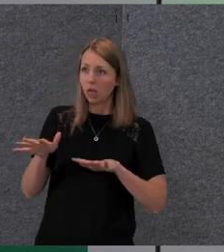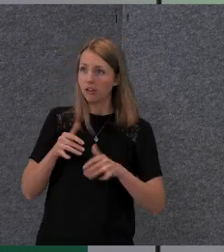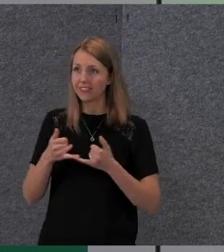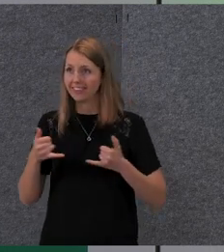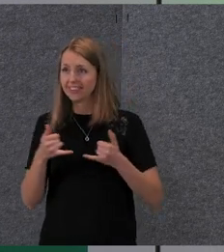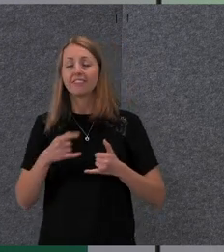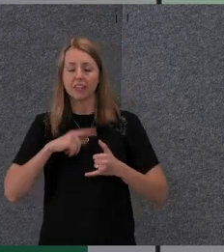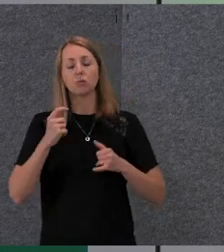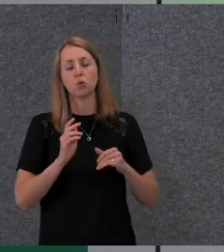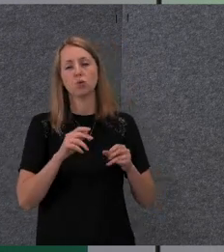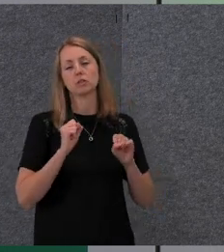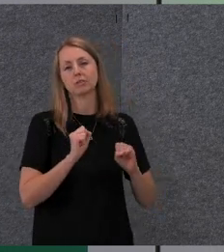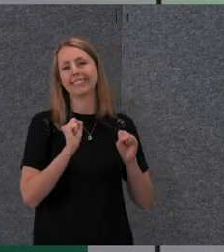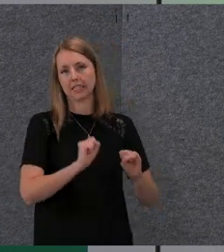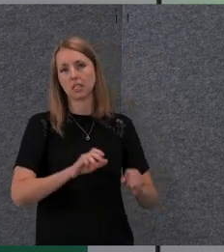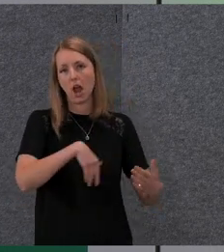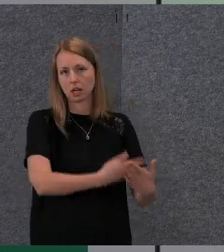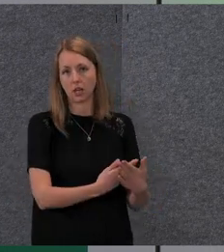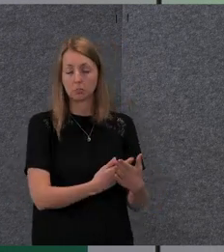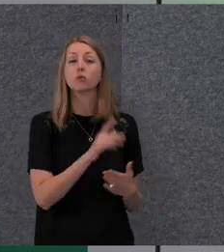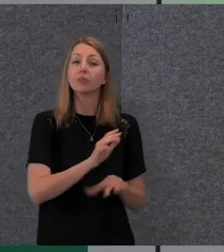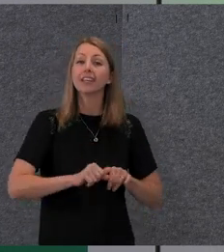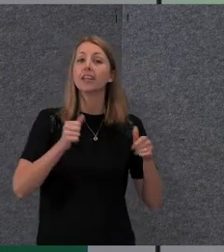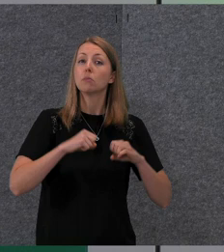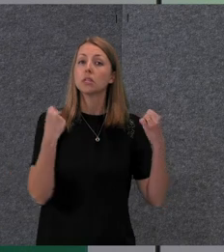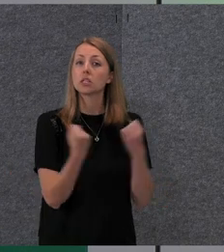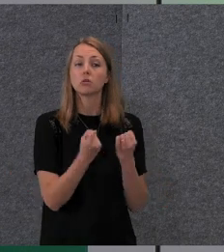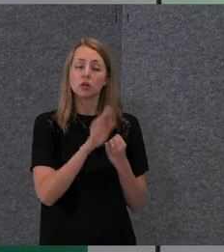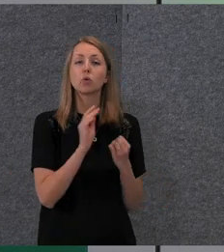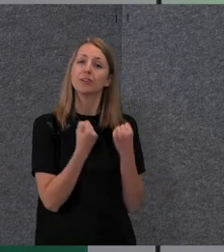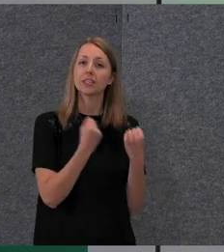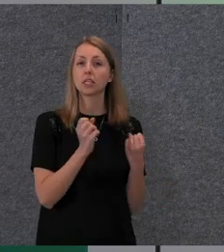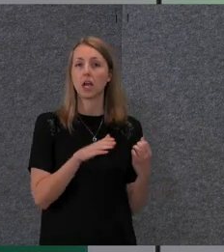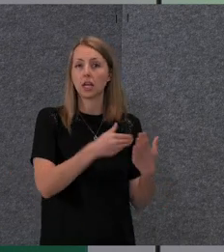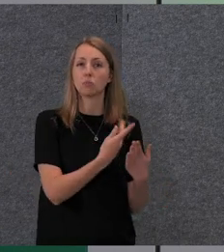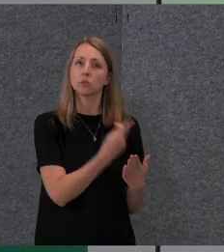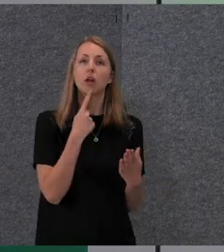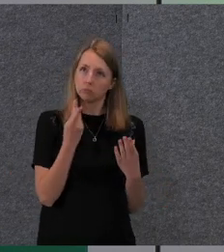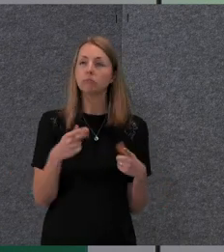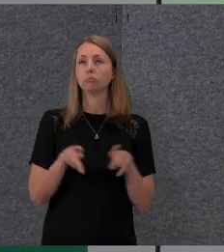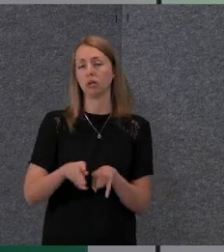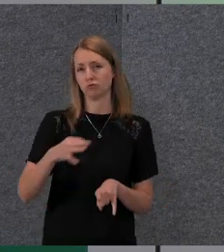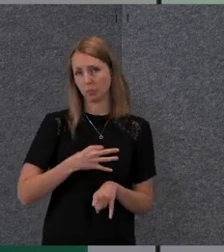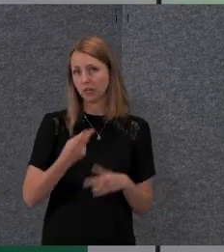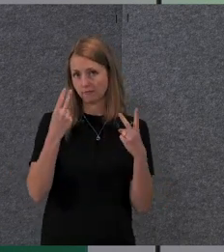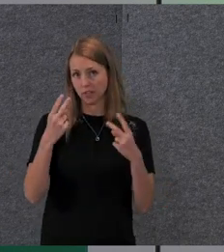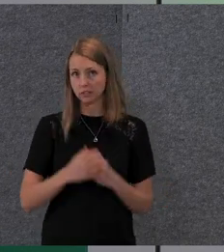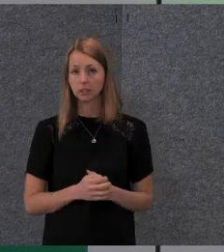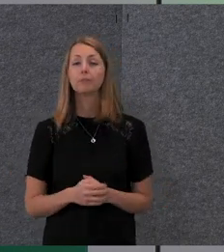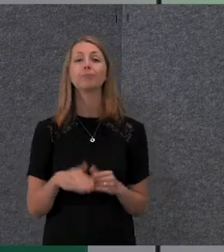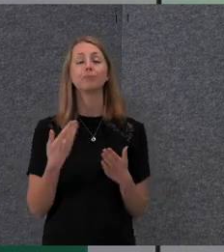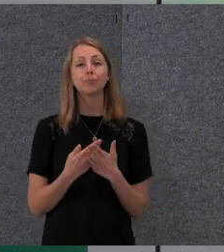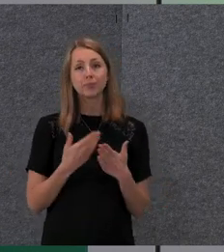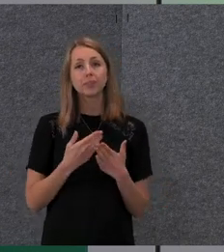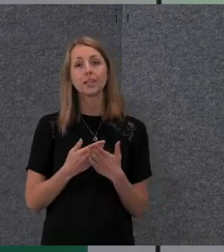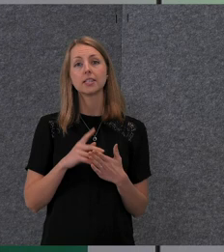eine Absicherung anbieten können, die ihrer Lebenssituation entspricht und die sie als angemessen empfinden. Und deshalb